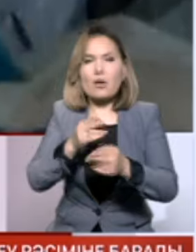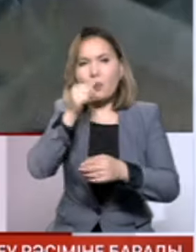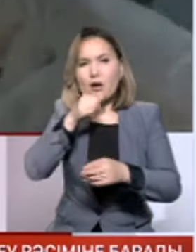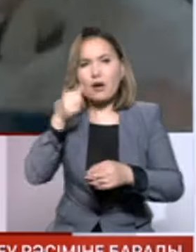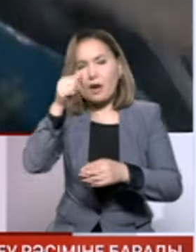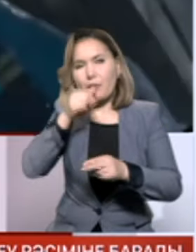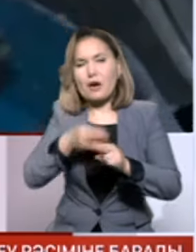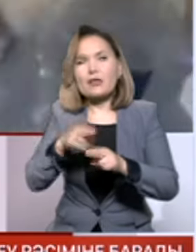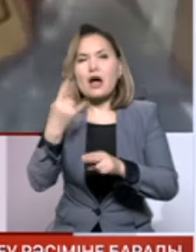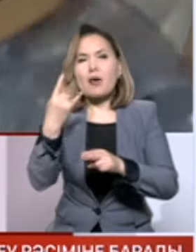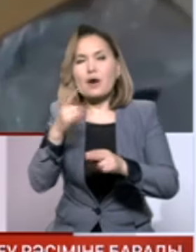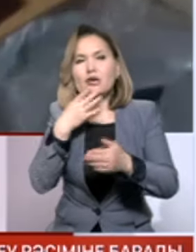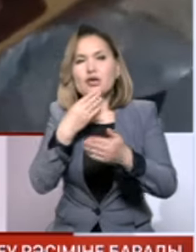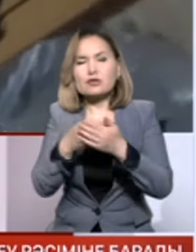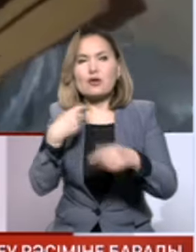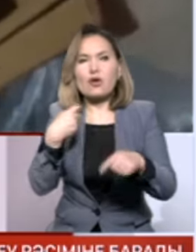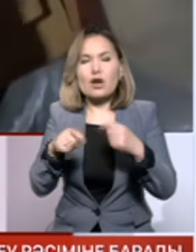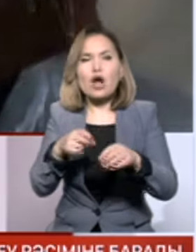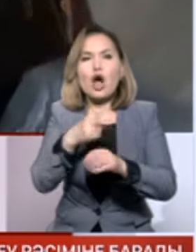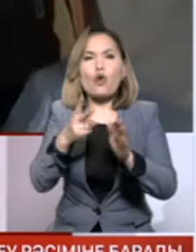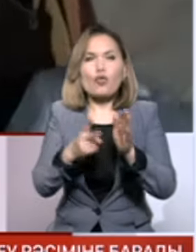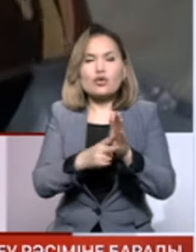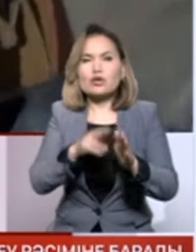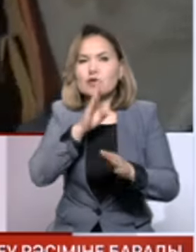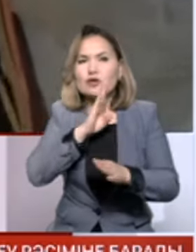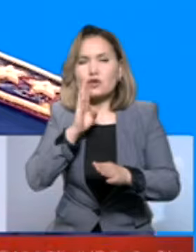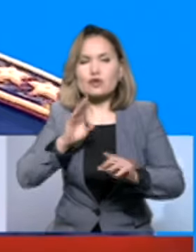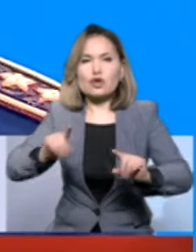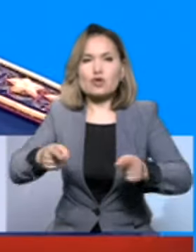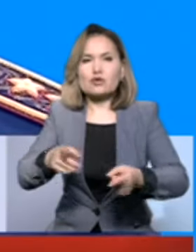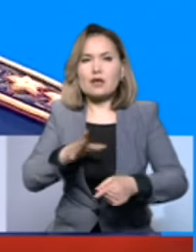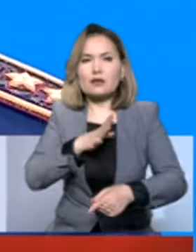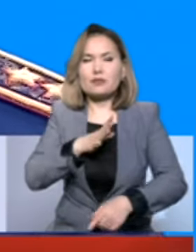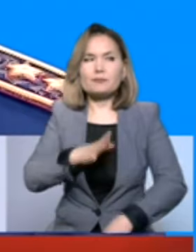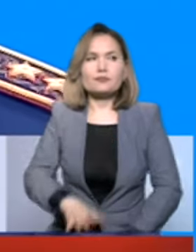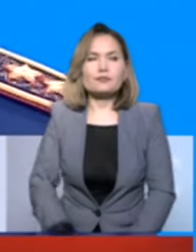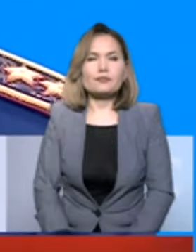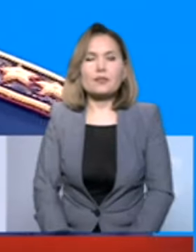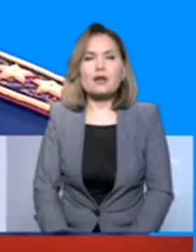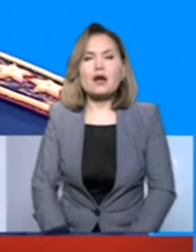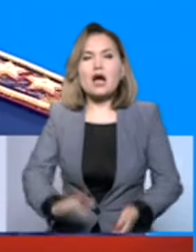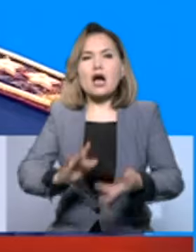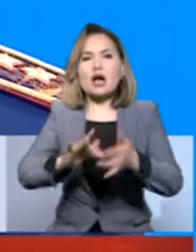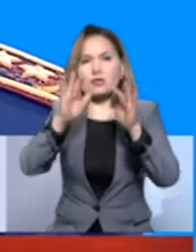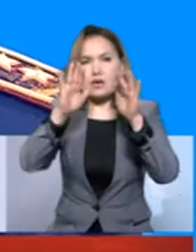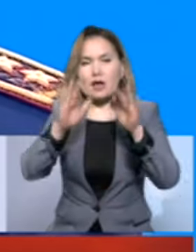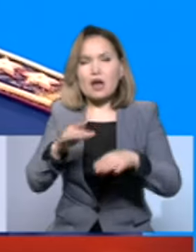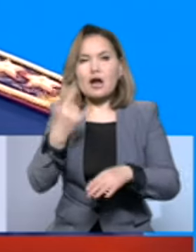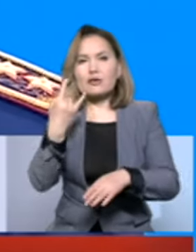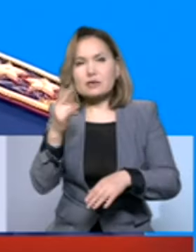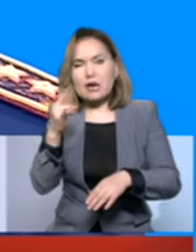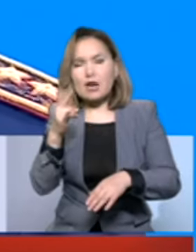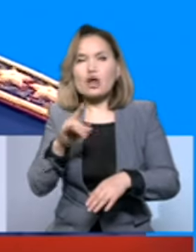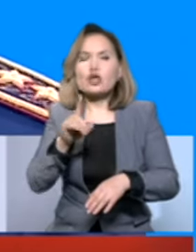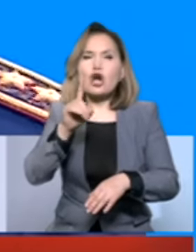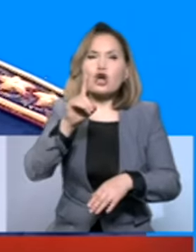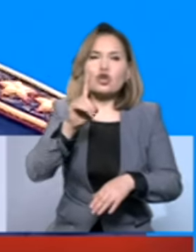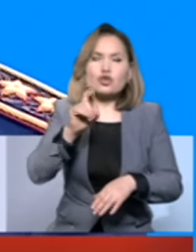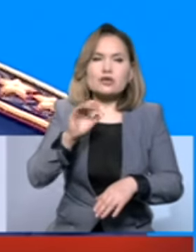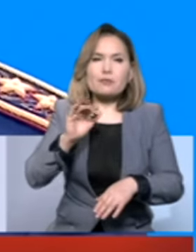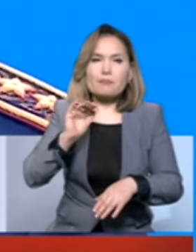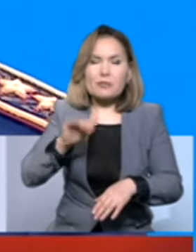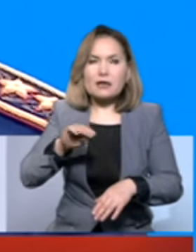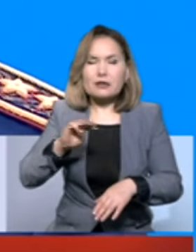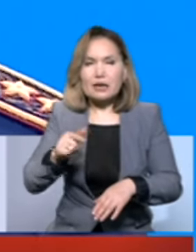елімізде баласын сатпақ болған 17 азамат ұсталған. Ол сайттарда сәби 100 мың теңгеден 2 миллион теңгеге